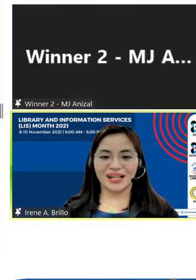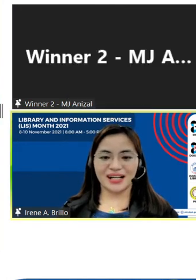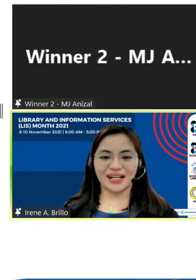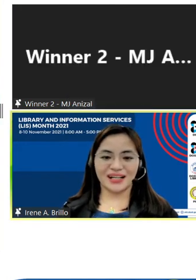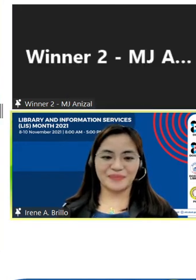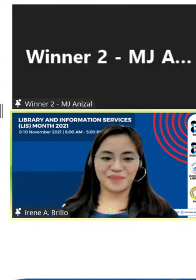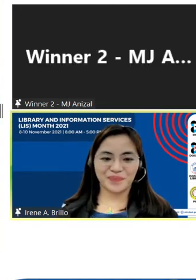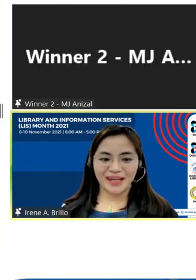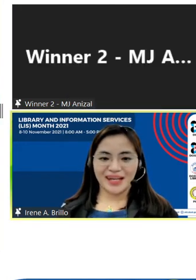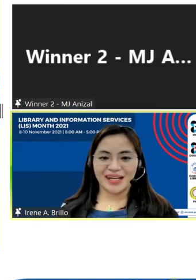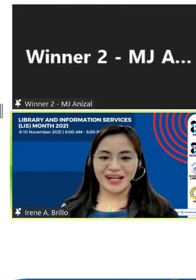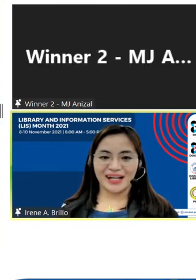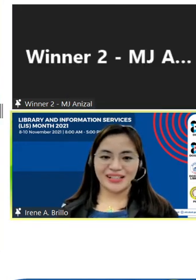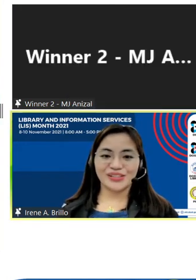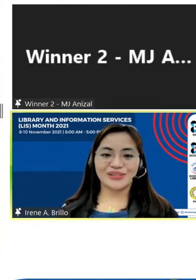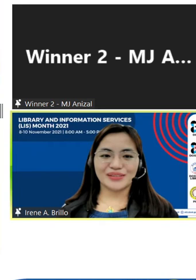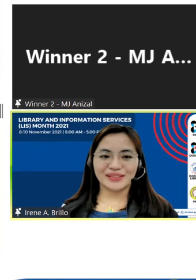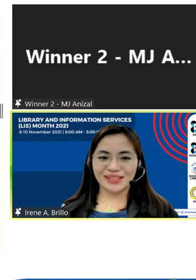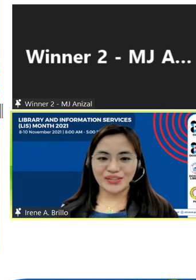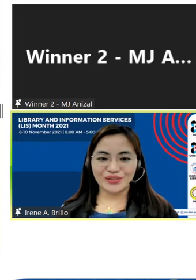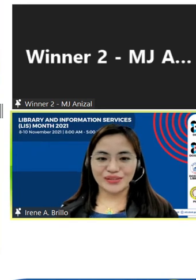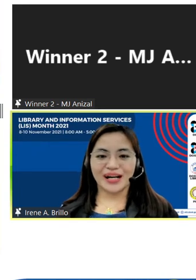sa